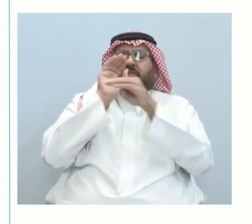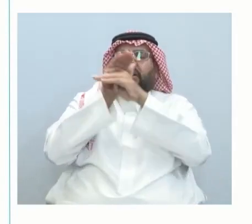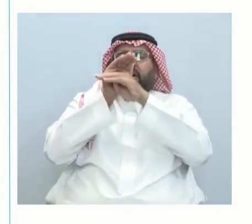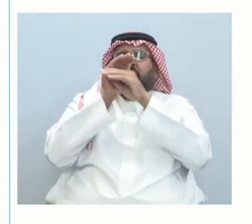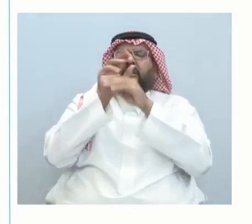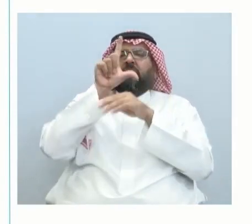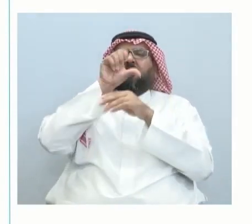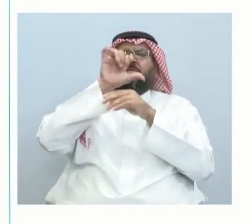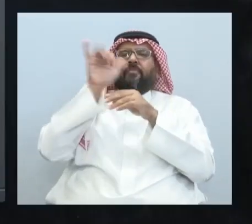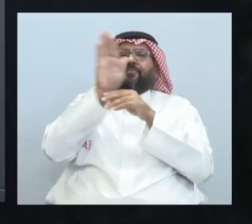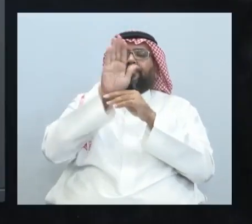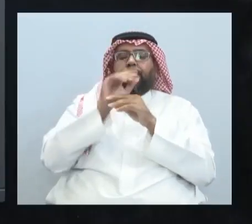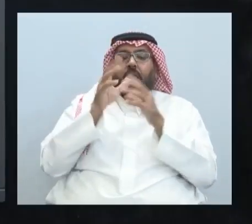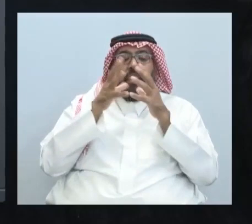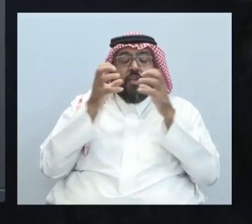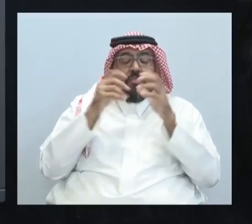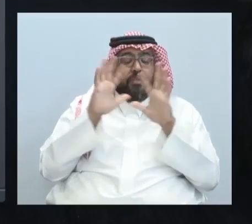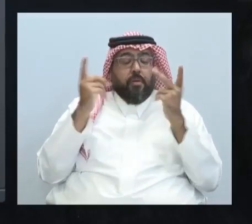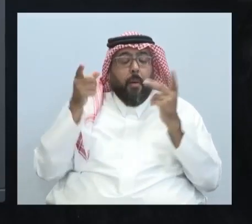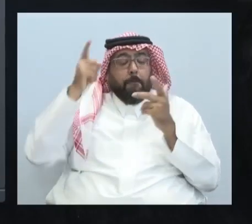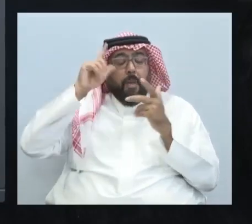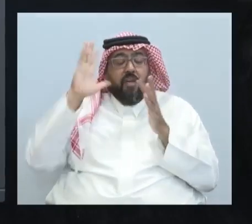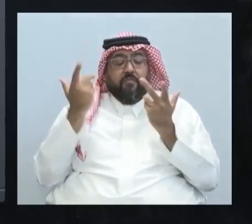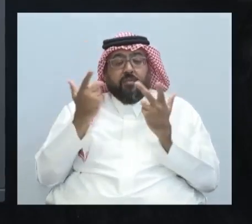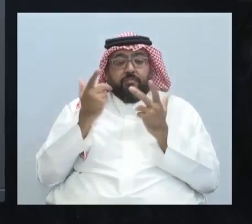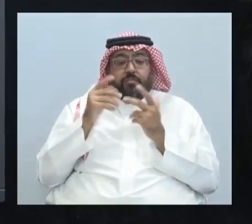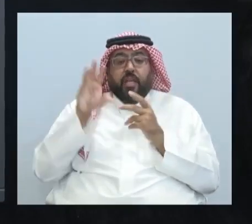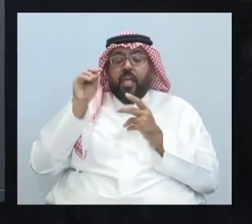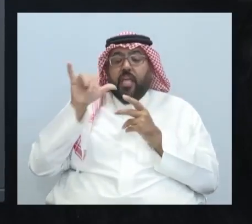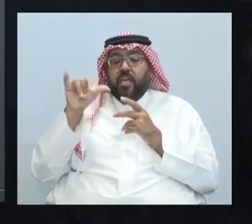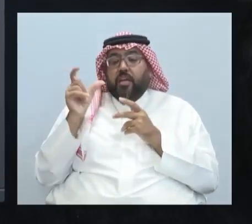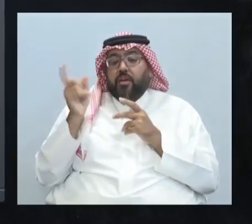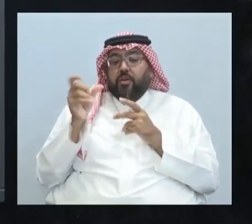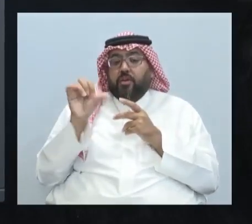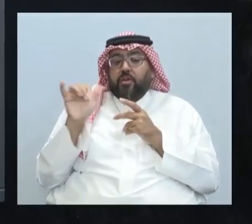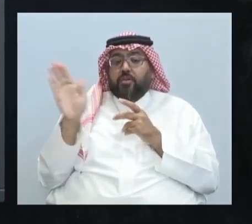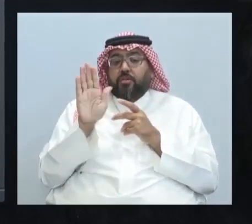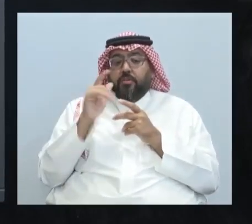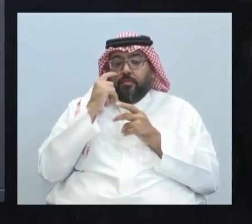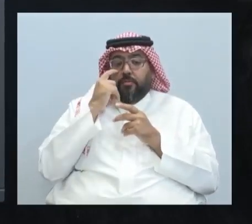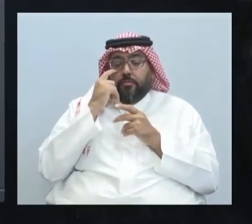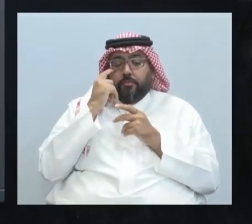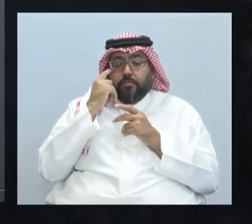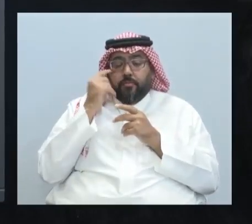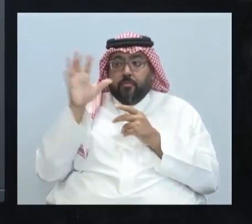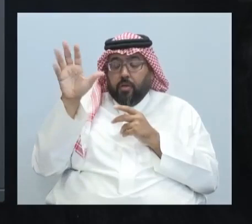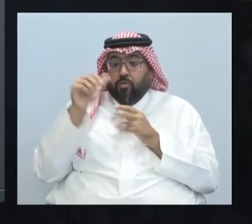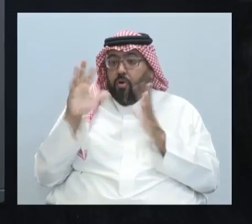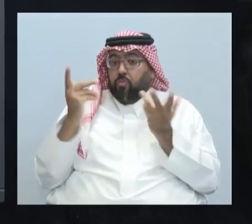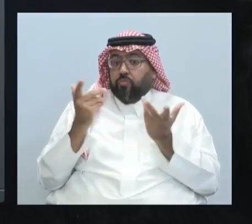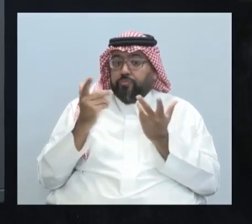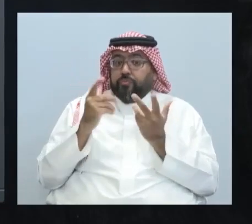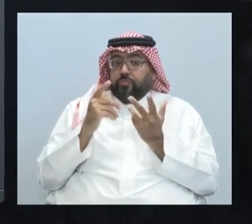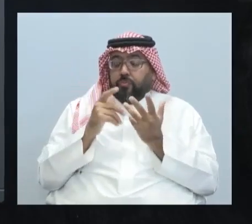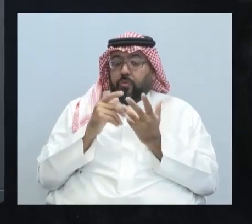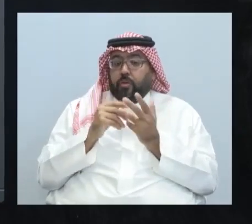ما ذكر ولم يستطع تفسيره مين لم يستطع تفسيرها لما نجوب وقالوا